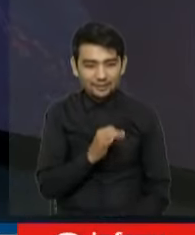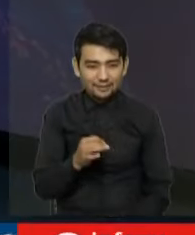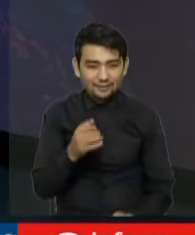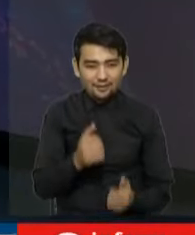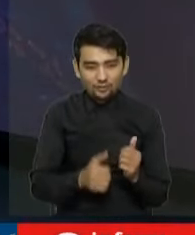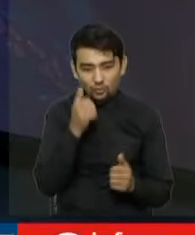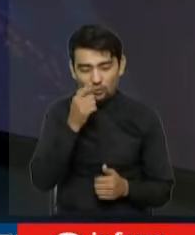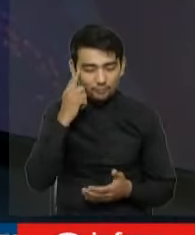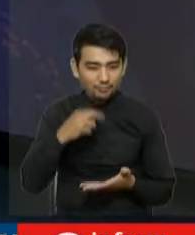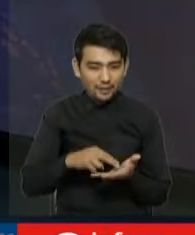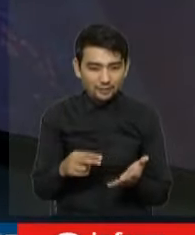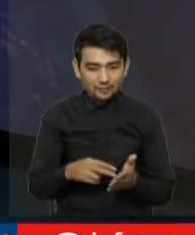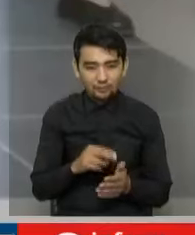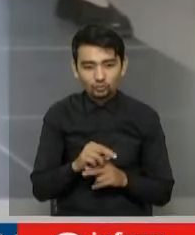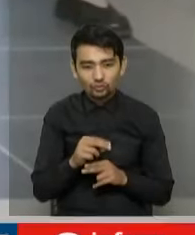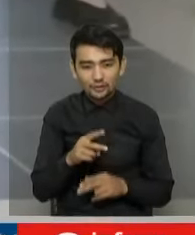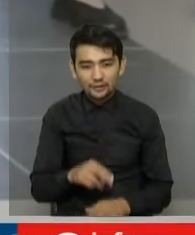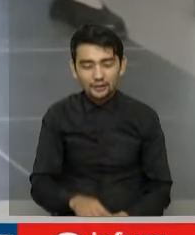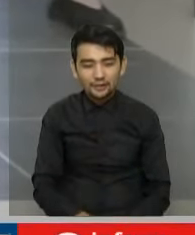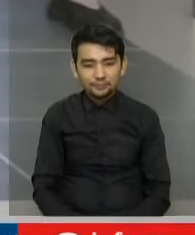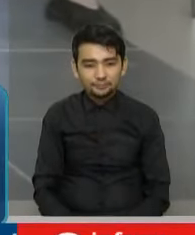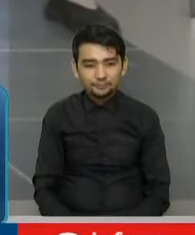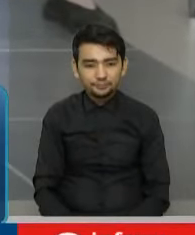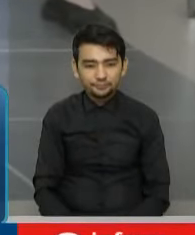жалғастыру жоспарланған.